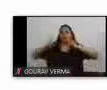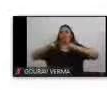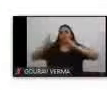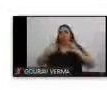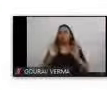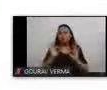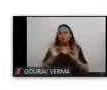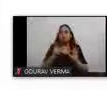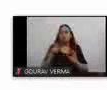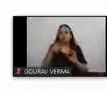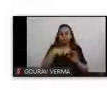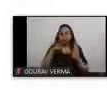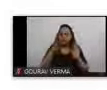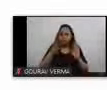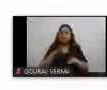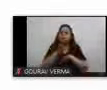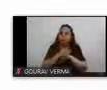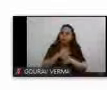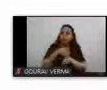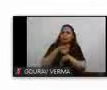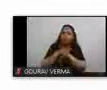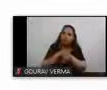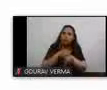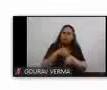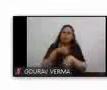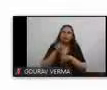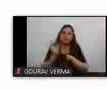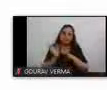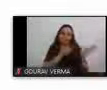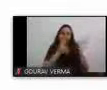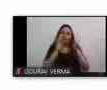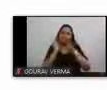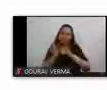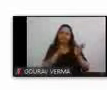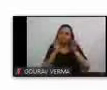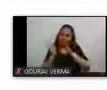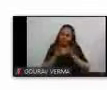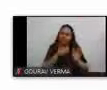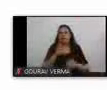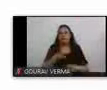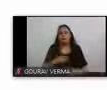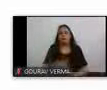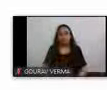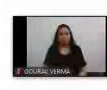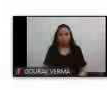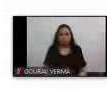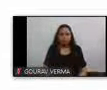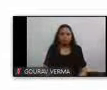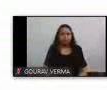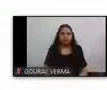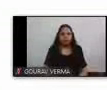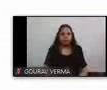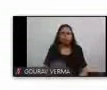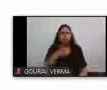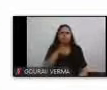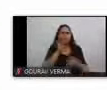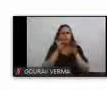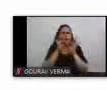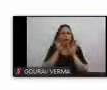Now let's look at the elements of functional vision. क्या क्या हमको देखना पड़ेगा? Very simple ones. Visual